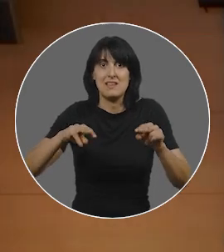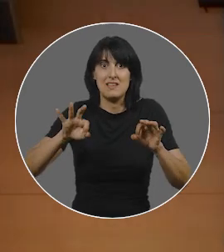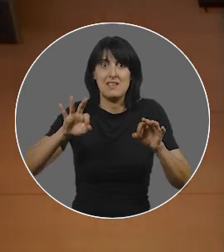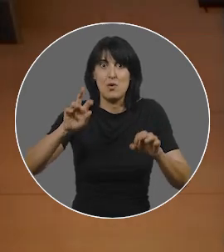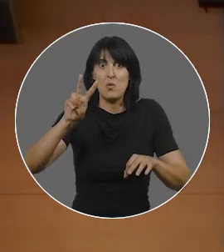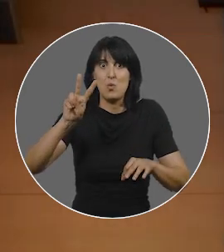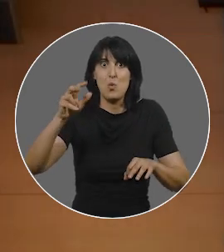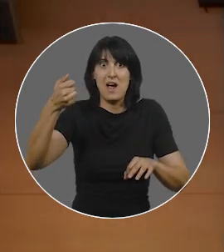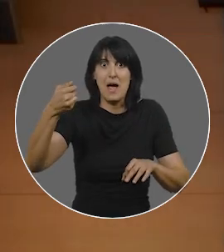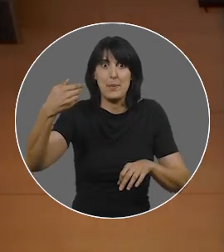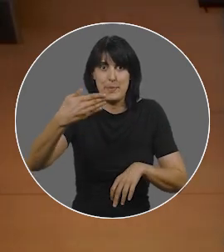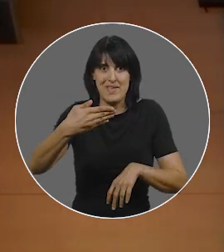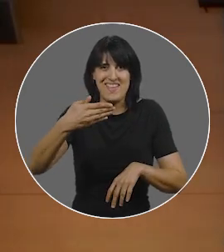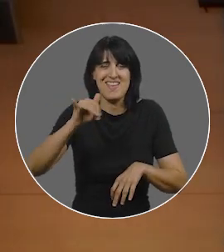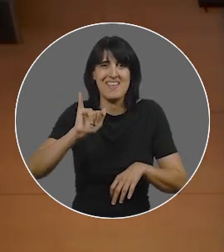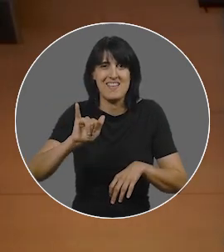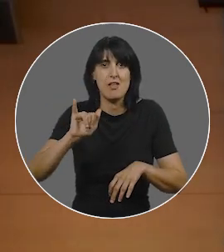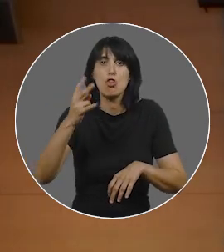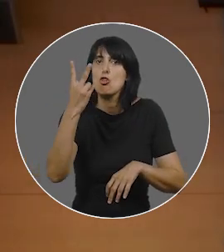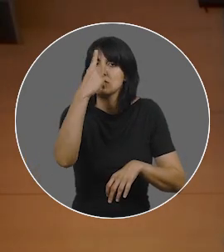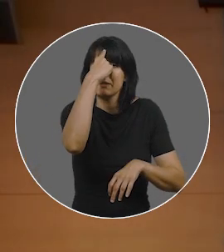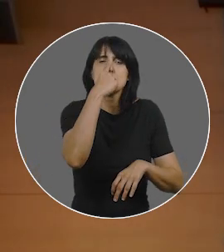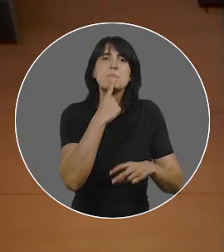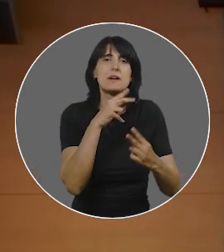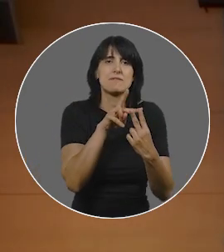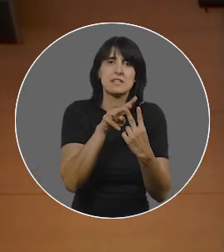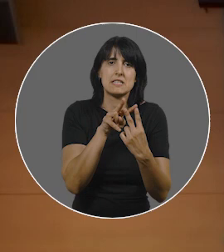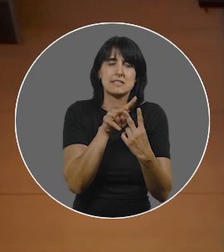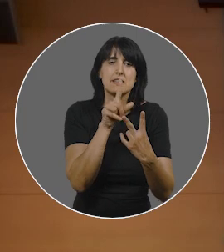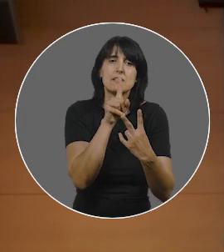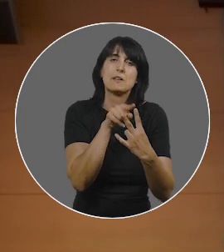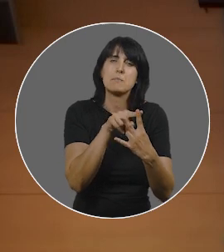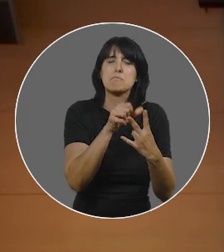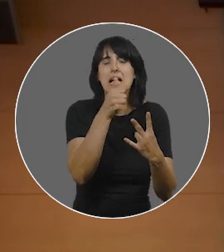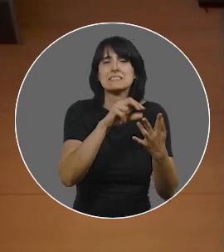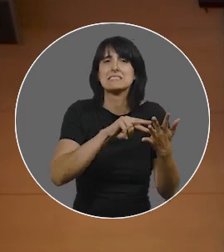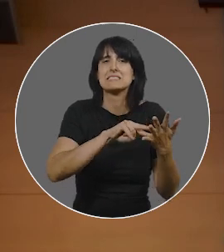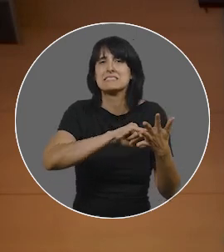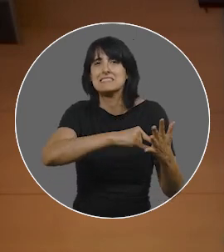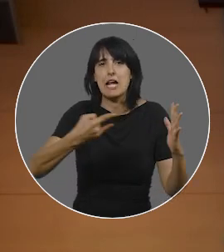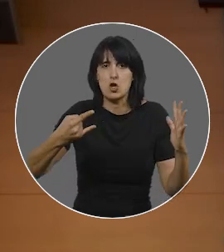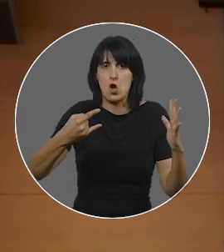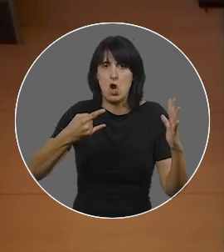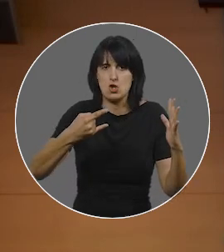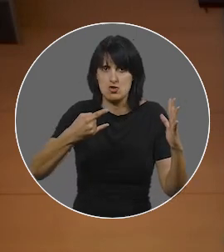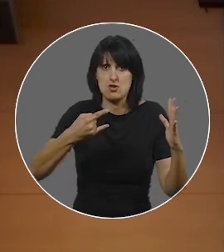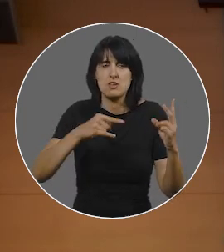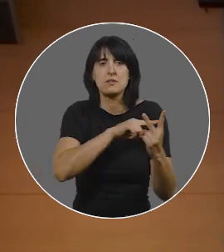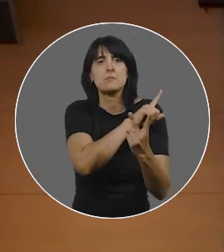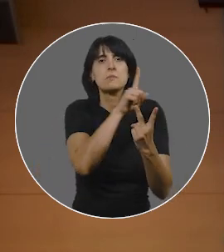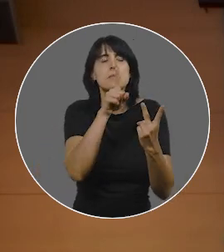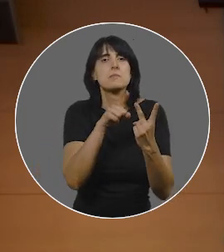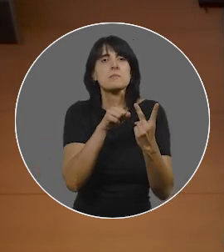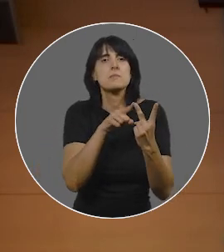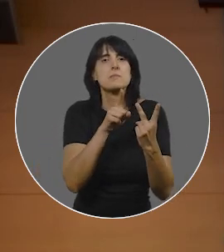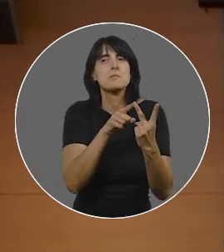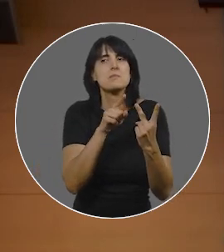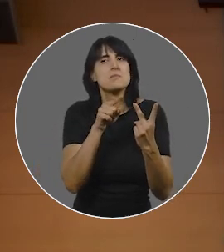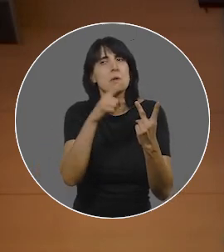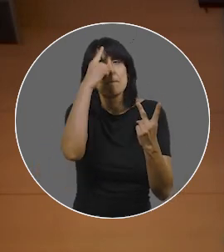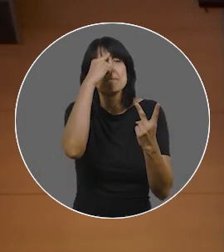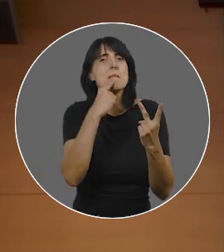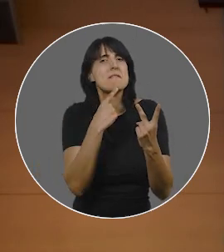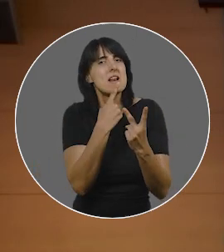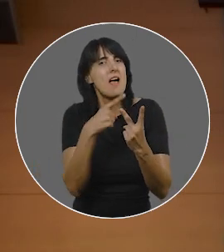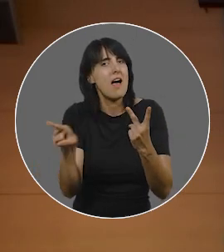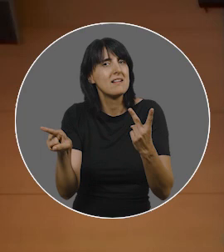UAB. Us heu adonat 2 perfils. Un des d'un punt de vista més tecnològic i un altre